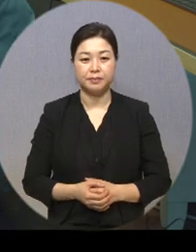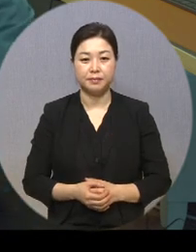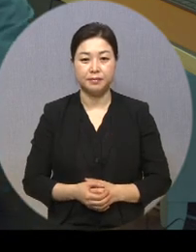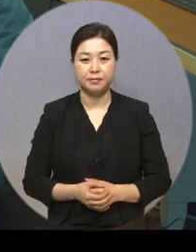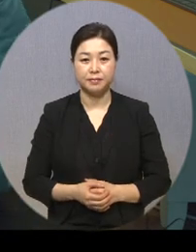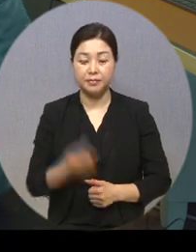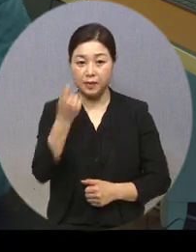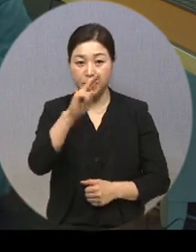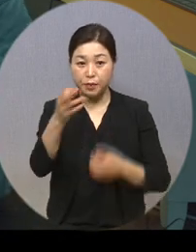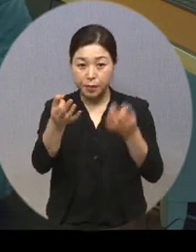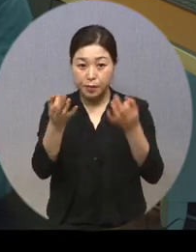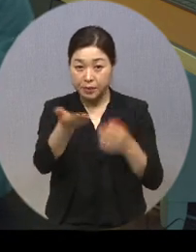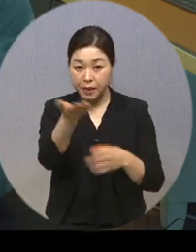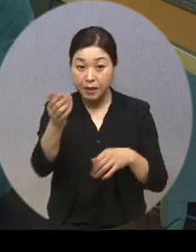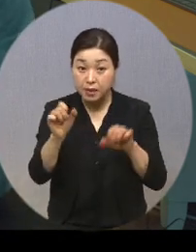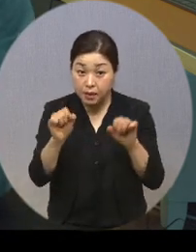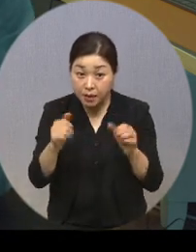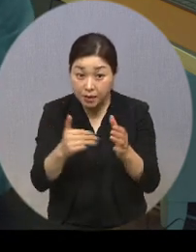시청자분들 인사 다 들으셨어요?